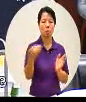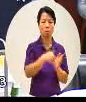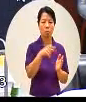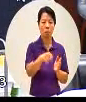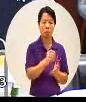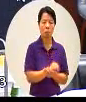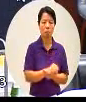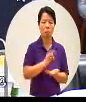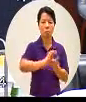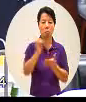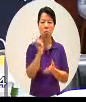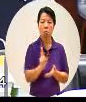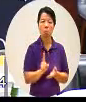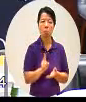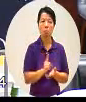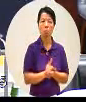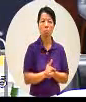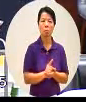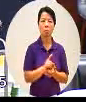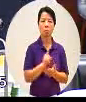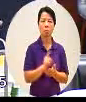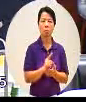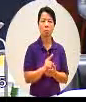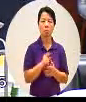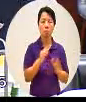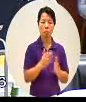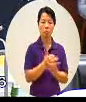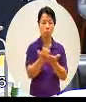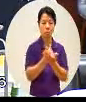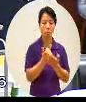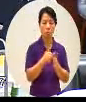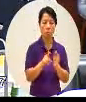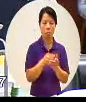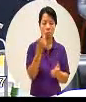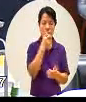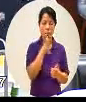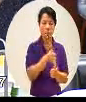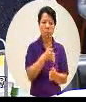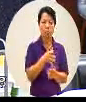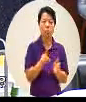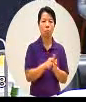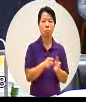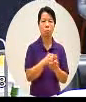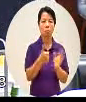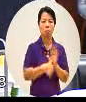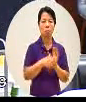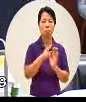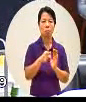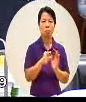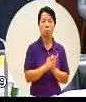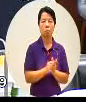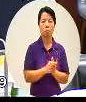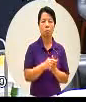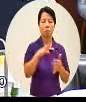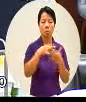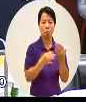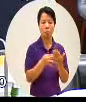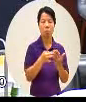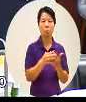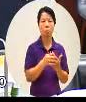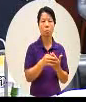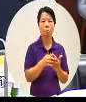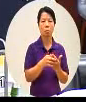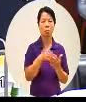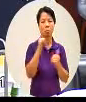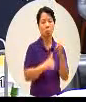途，啊他的那个被聘当作顾问。他的这些 条件 资历啊条件